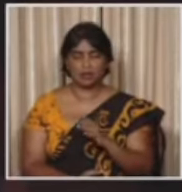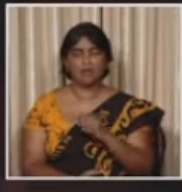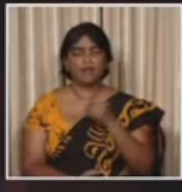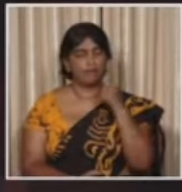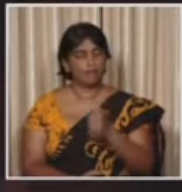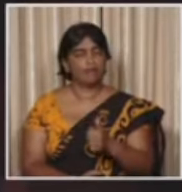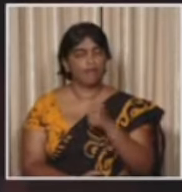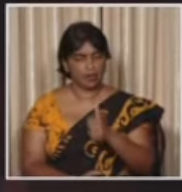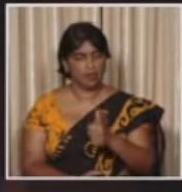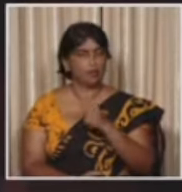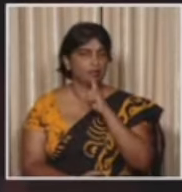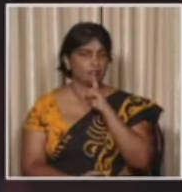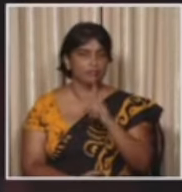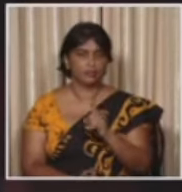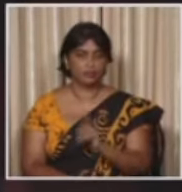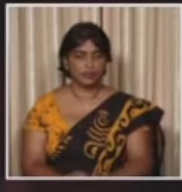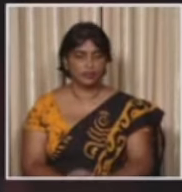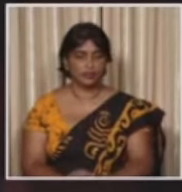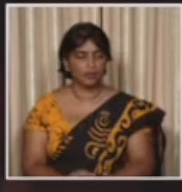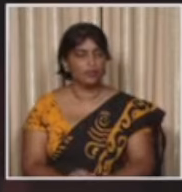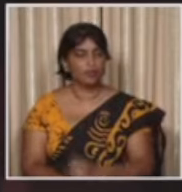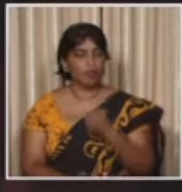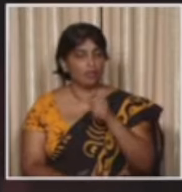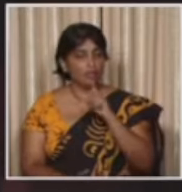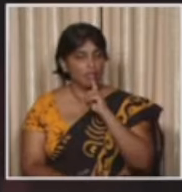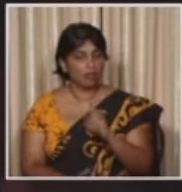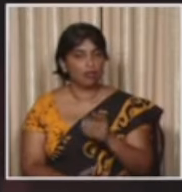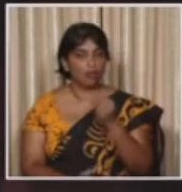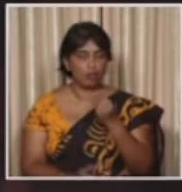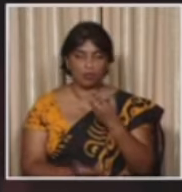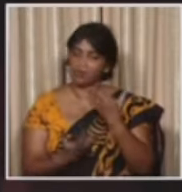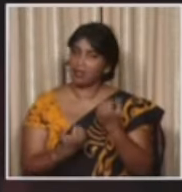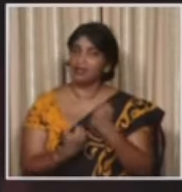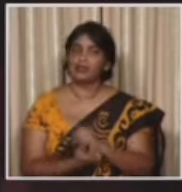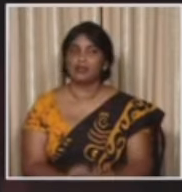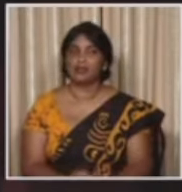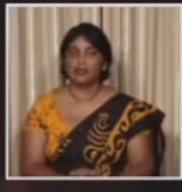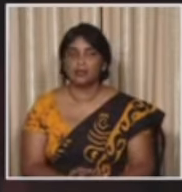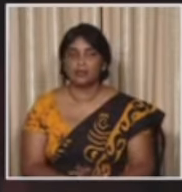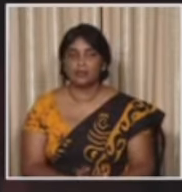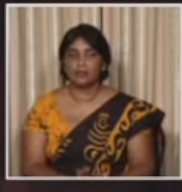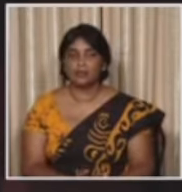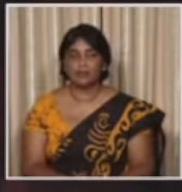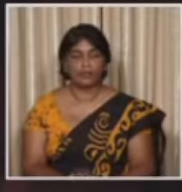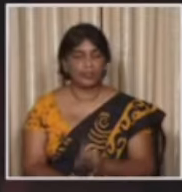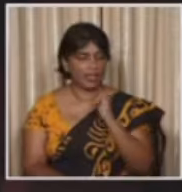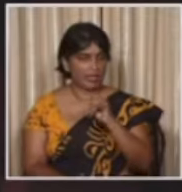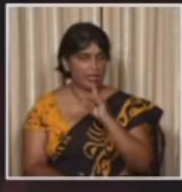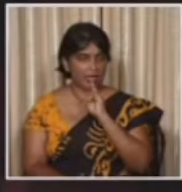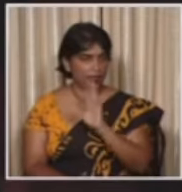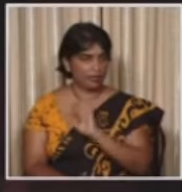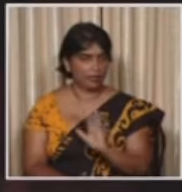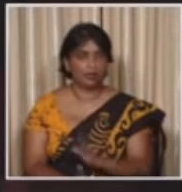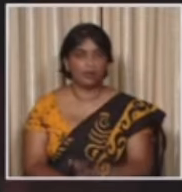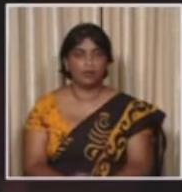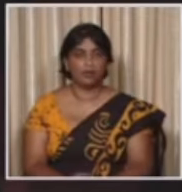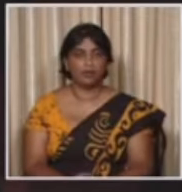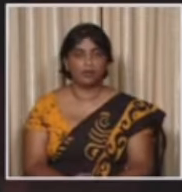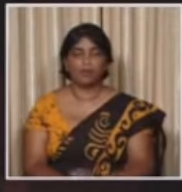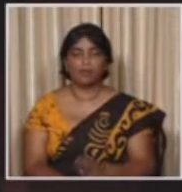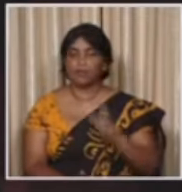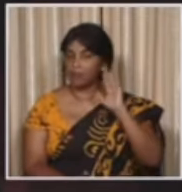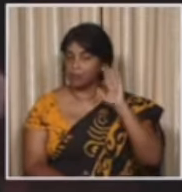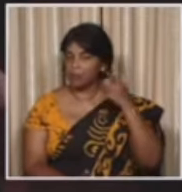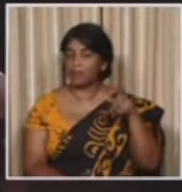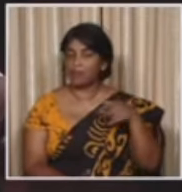හොඳ කියලා. මේ හොඳ කියනකොට ඒකත් පොඩ්ඩක් බාර ගන්න. නරකක් නෙවෙයි නේ කියන්නේ. ඒ නිසා විශේෂයෙන්ම මම